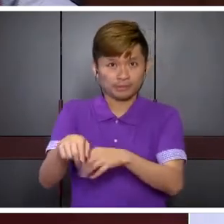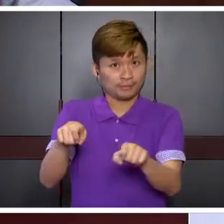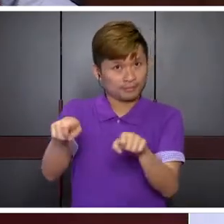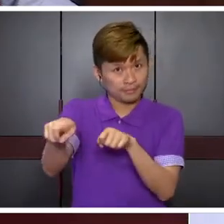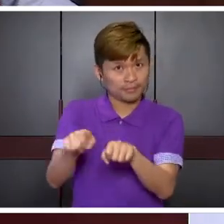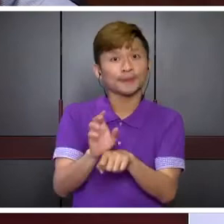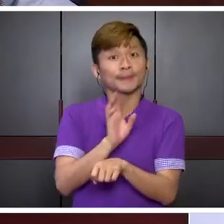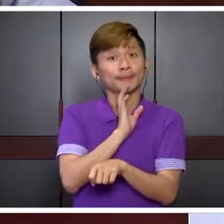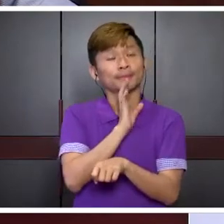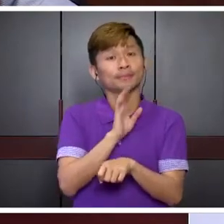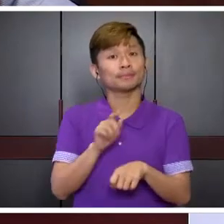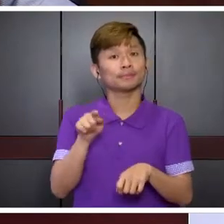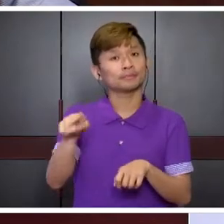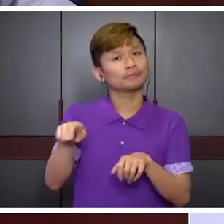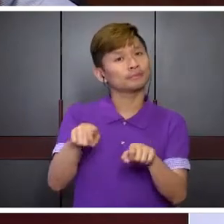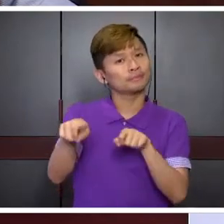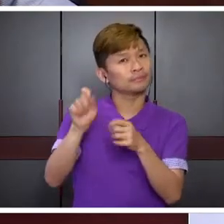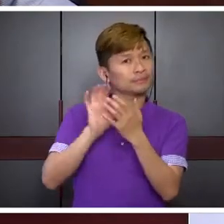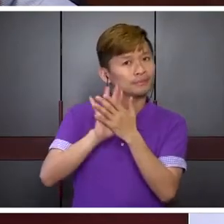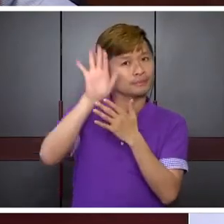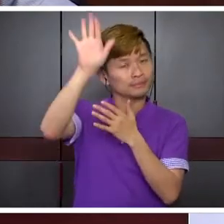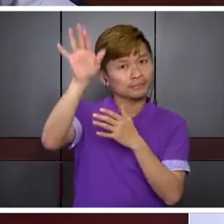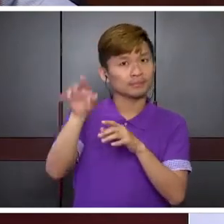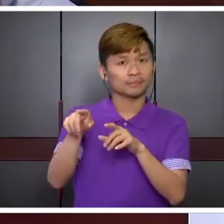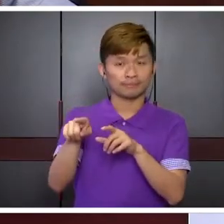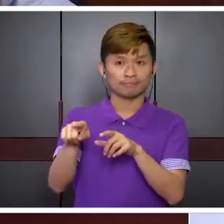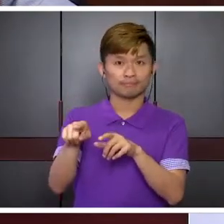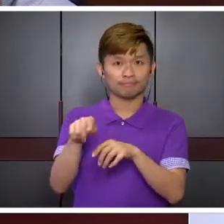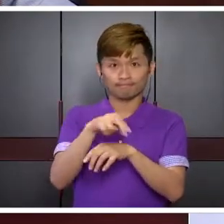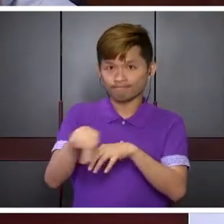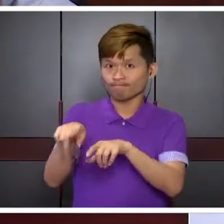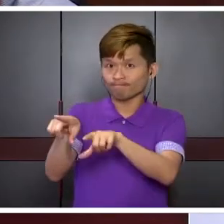以这个方案呢，我们未来也会遵照这样的精神